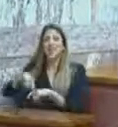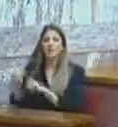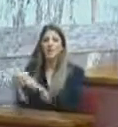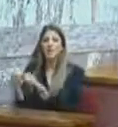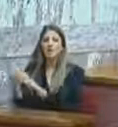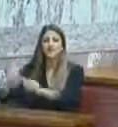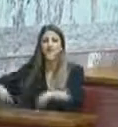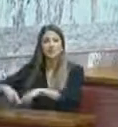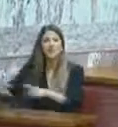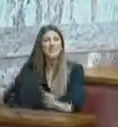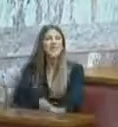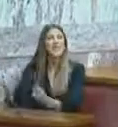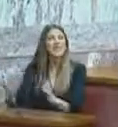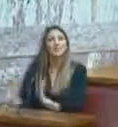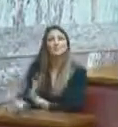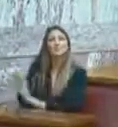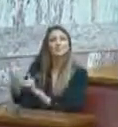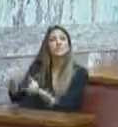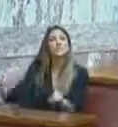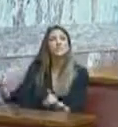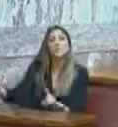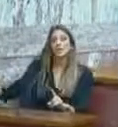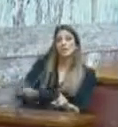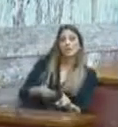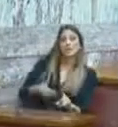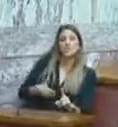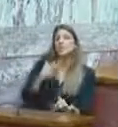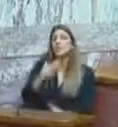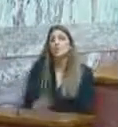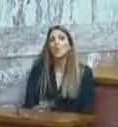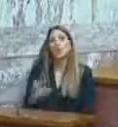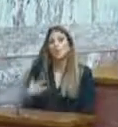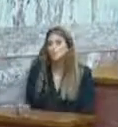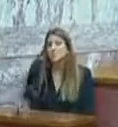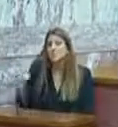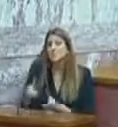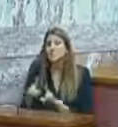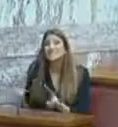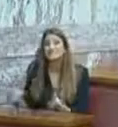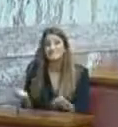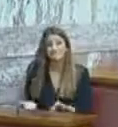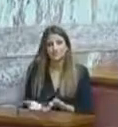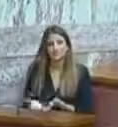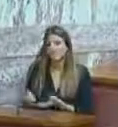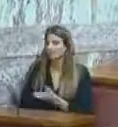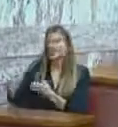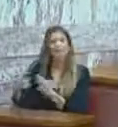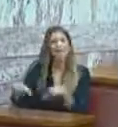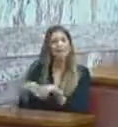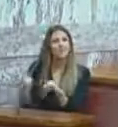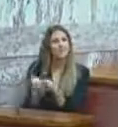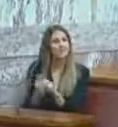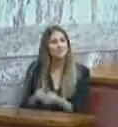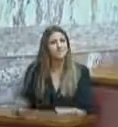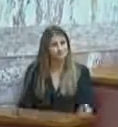οποίο να δικαιολογεί τώρα την πρόταση έτσι όπως έρχεται αυτή τη στιγμή? Εσείς τι κάνατε σε αυτές τις συνεδριάσεις? Είχατε τη